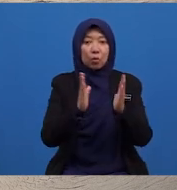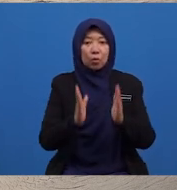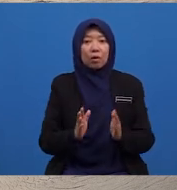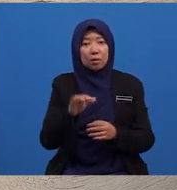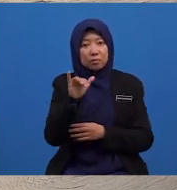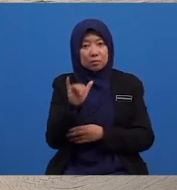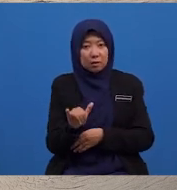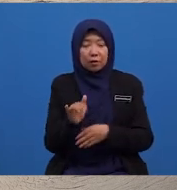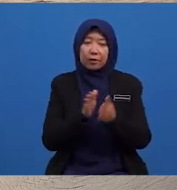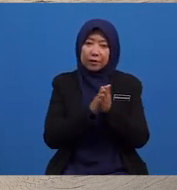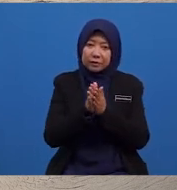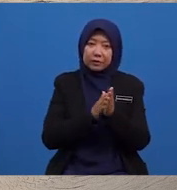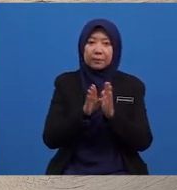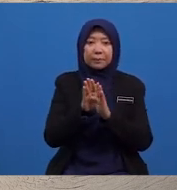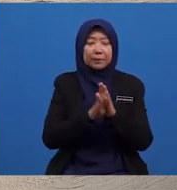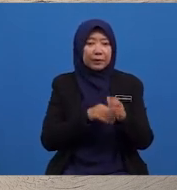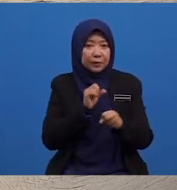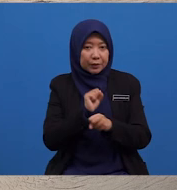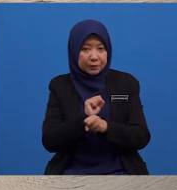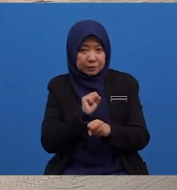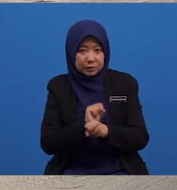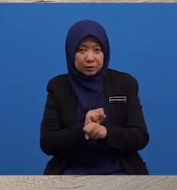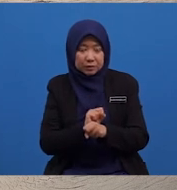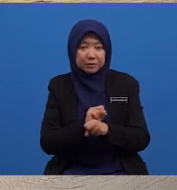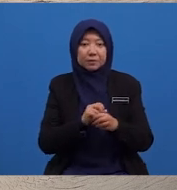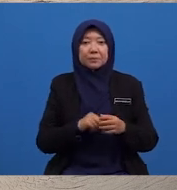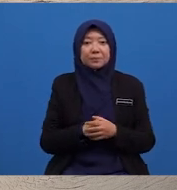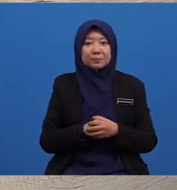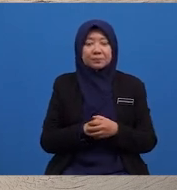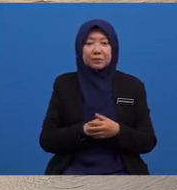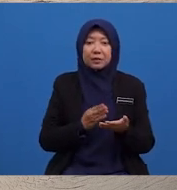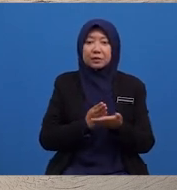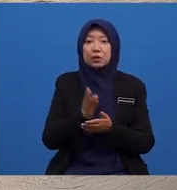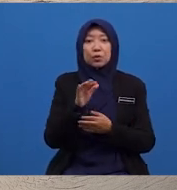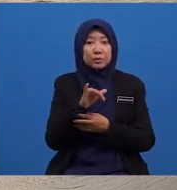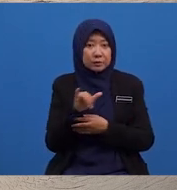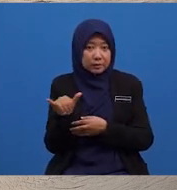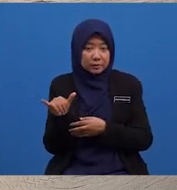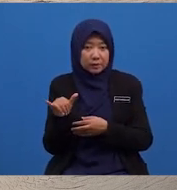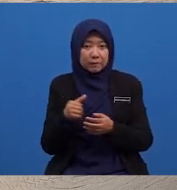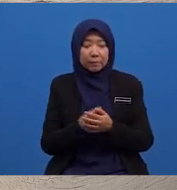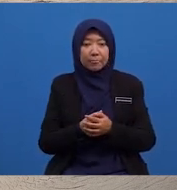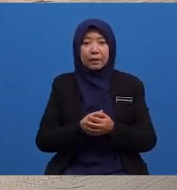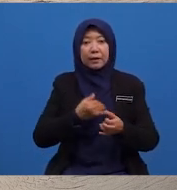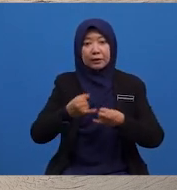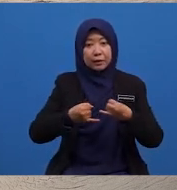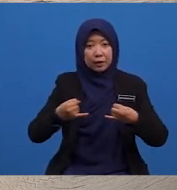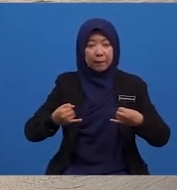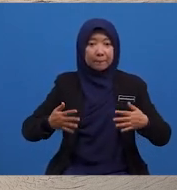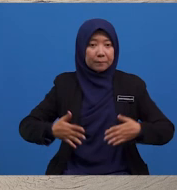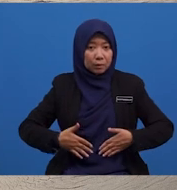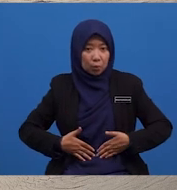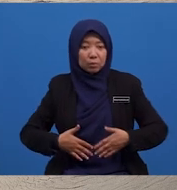yang rajin bekerja. Contoh simpulan bahasa seterusnya ialah ikat perut.